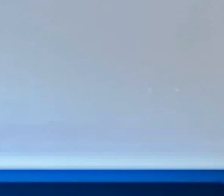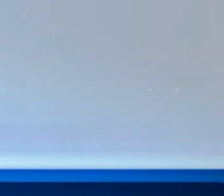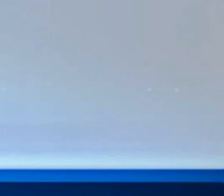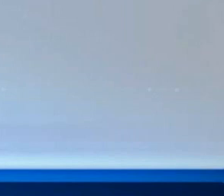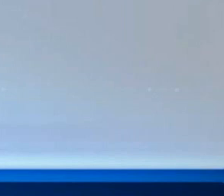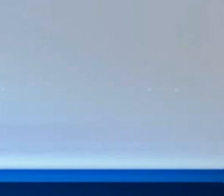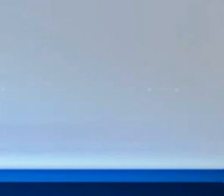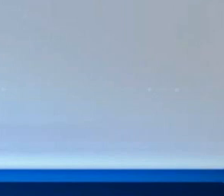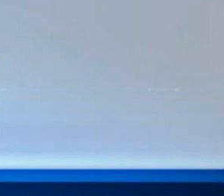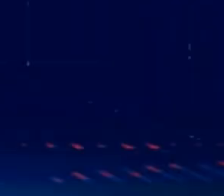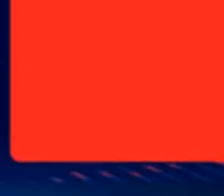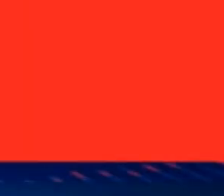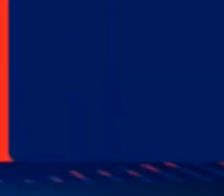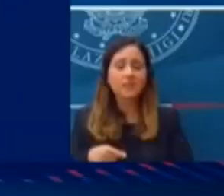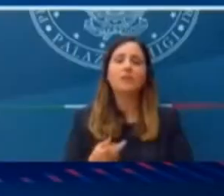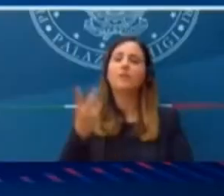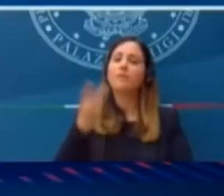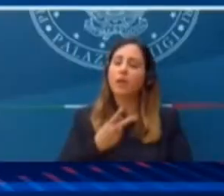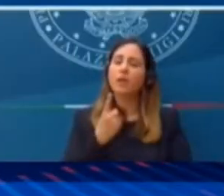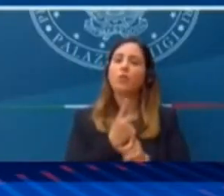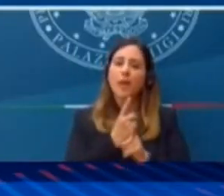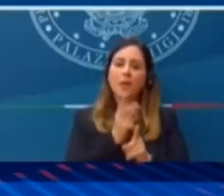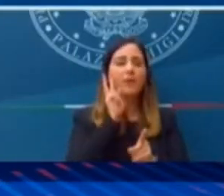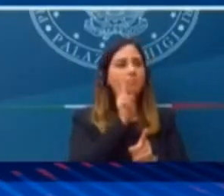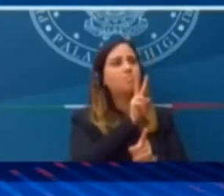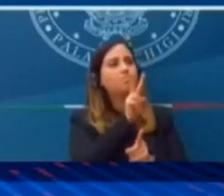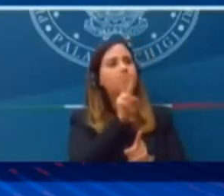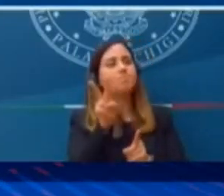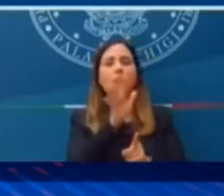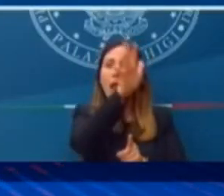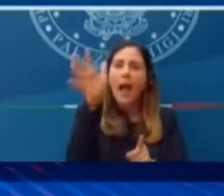Ιταλίας. Δείτε τον Μουσολίνη.